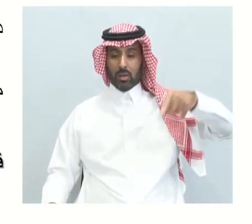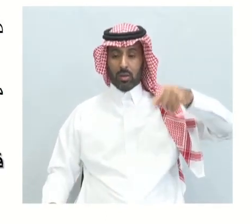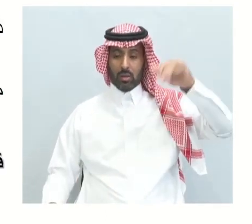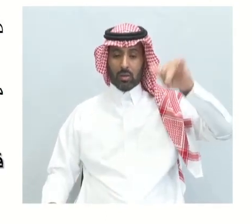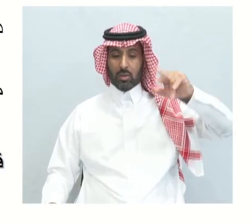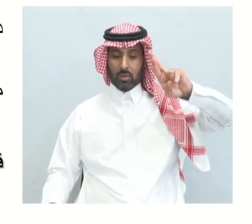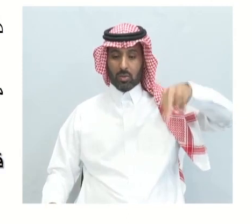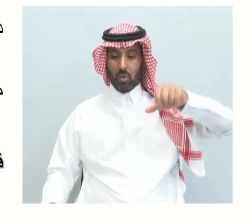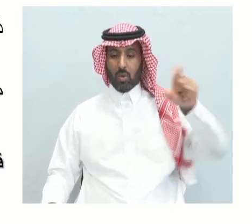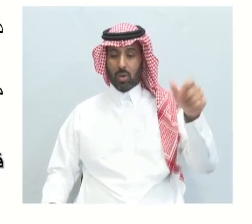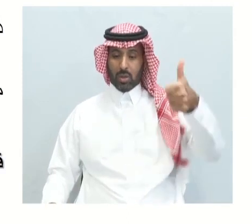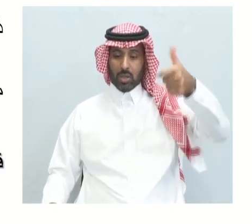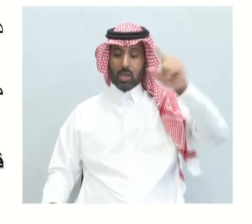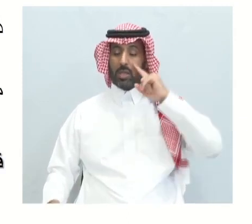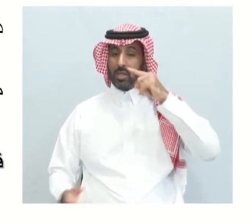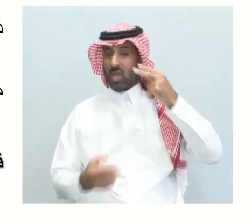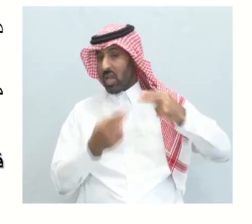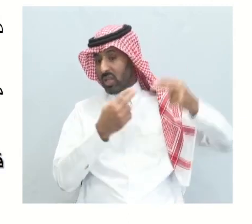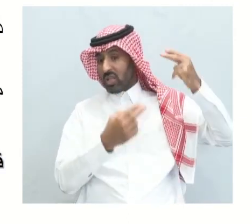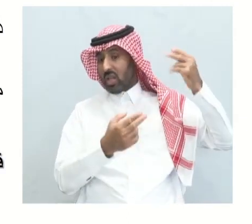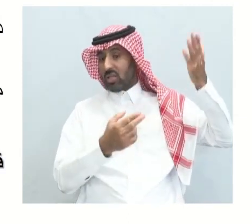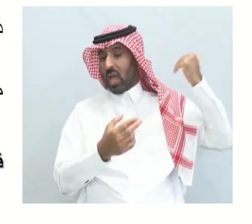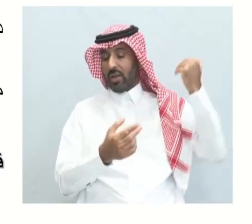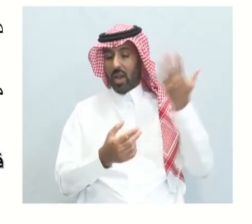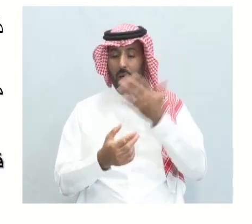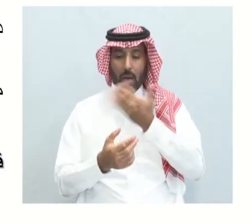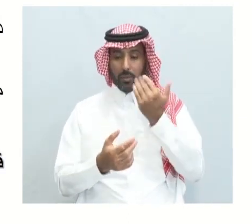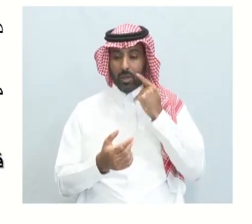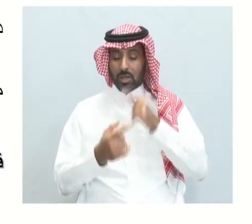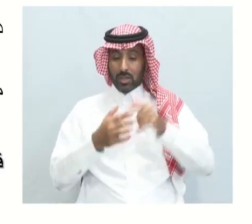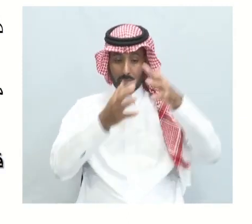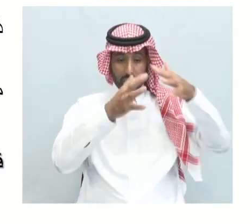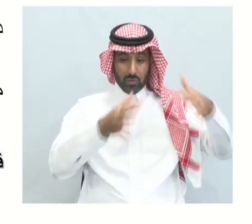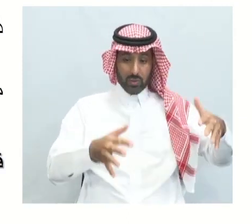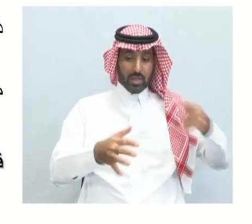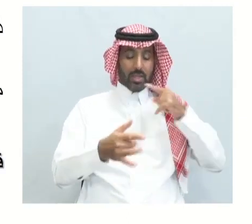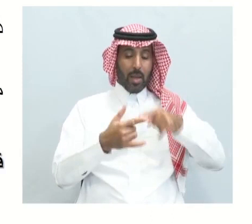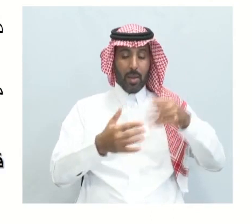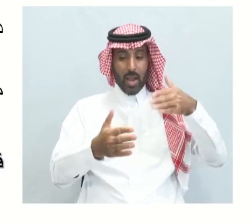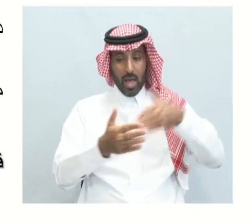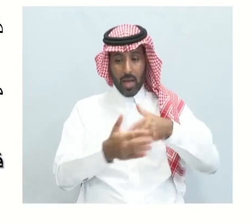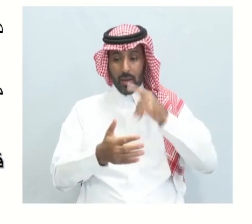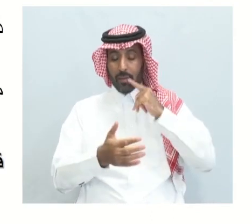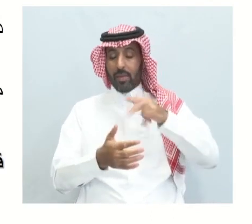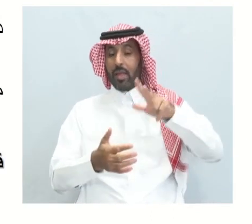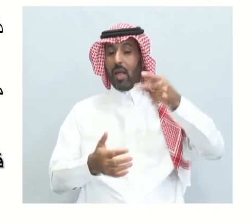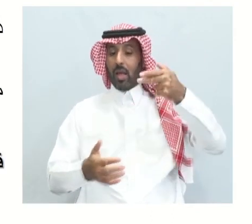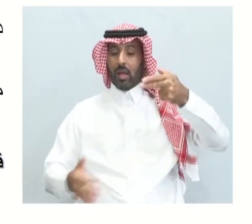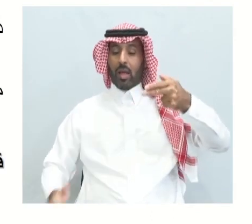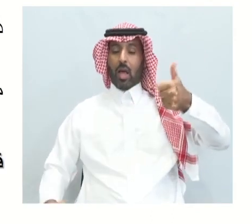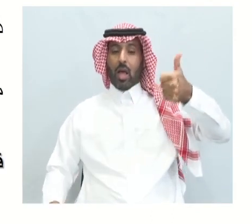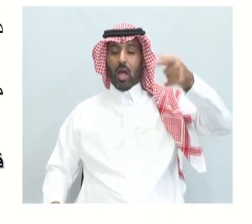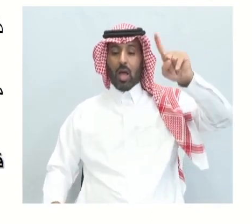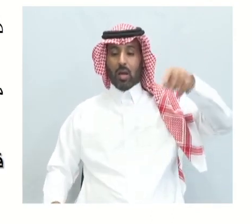تاريخيا اعزائي الطلبه كان العرب يطلقون على جبل طويق اسم جبل العارض او عارض اليمامه وبقي